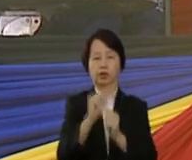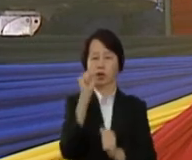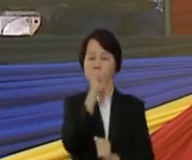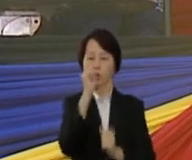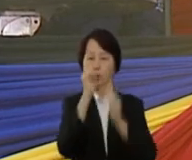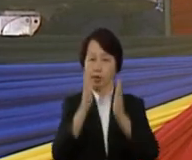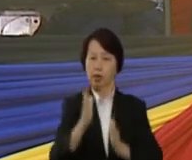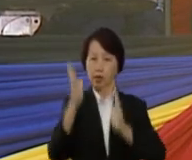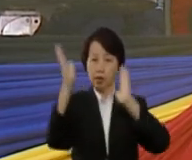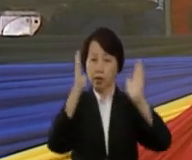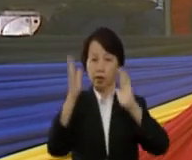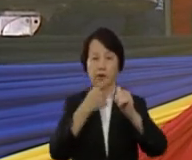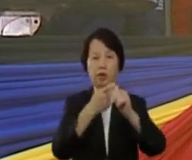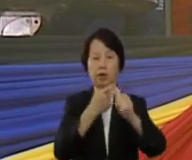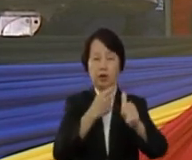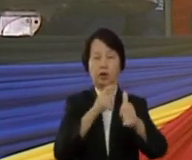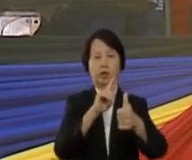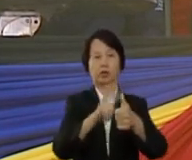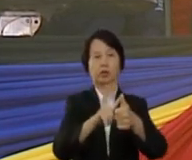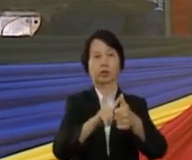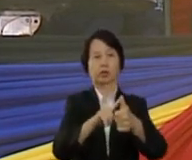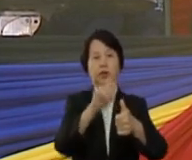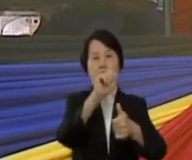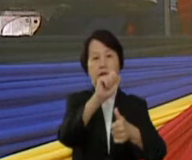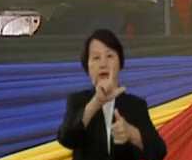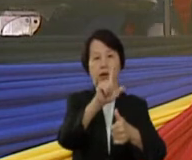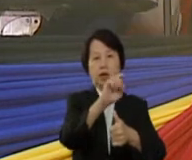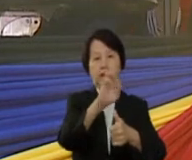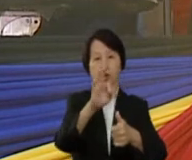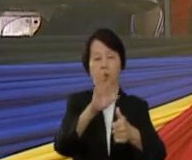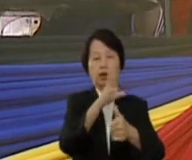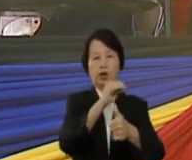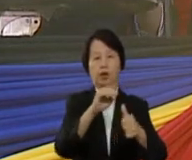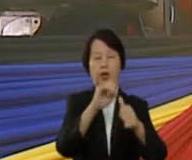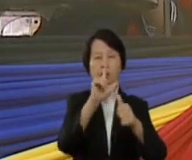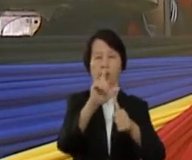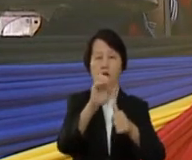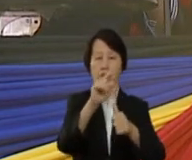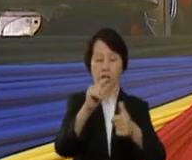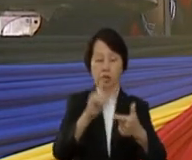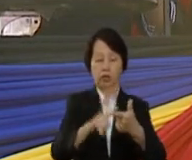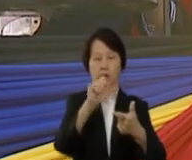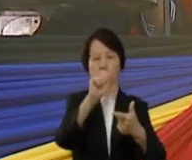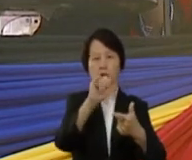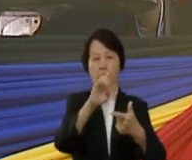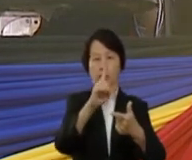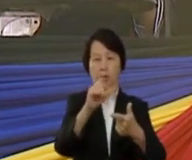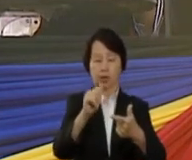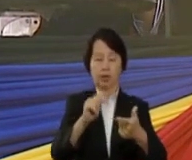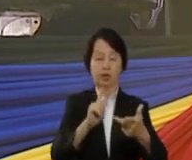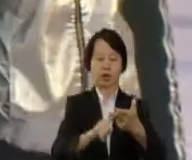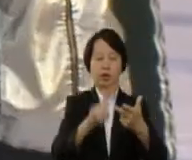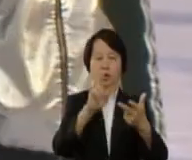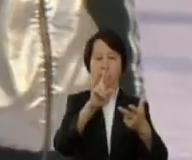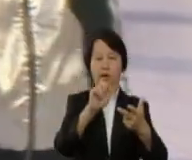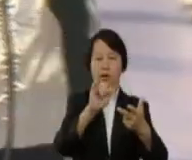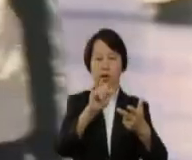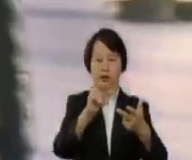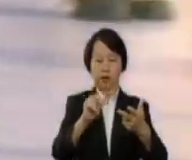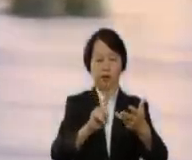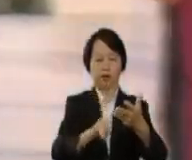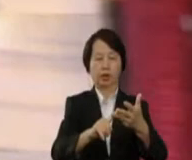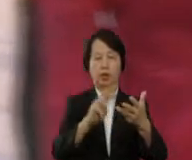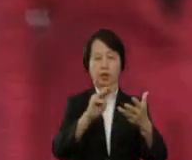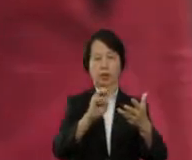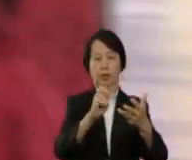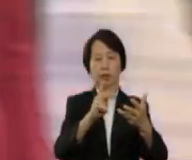tanah air terdiri daripada Alif Zata and the Locos, Aina Abdul, Naim Daniel,